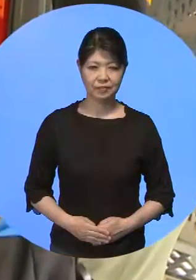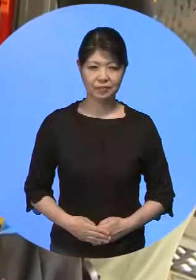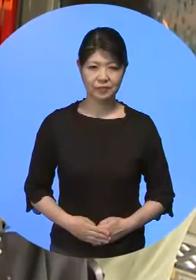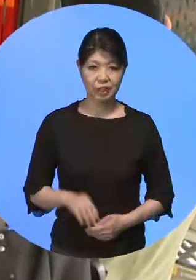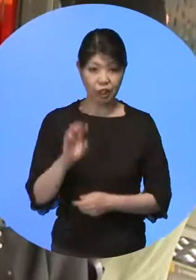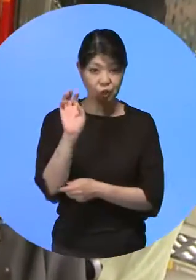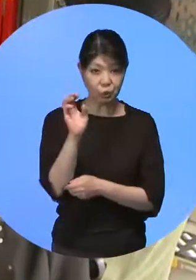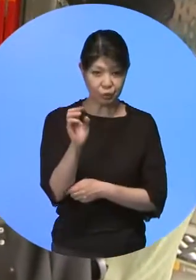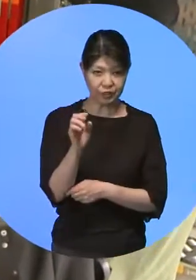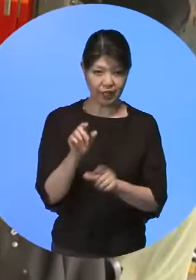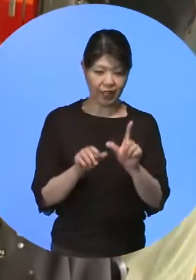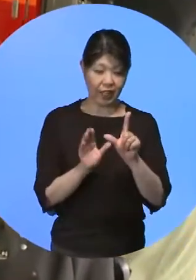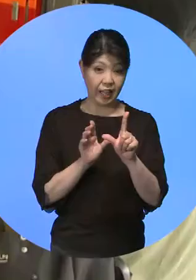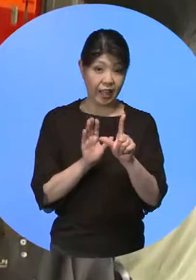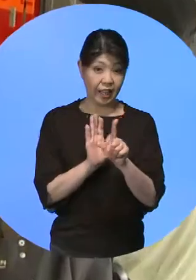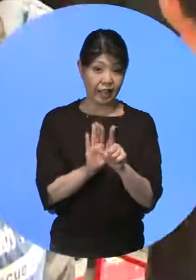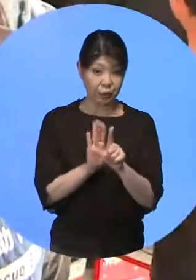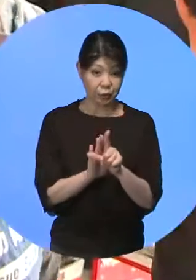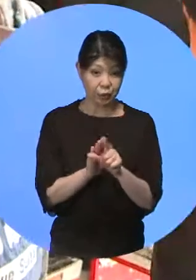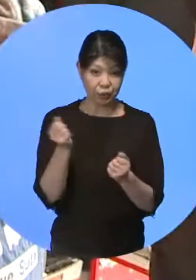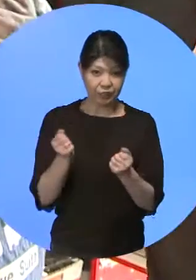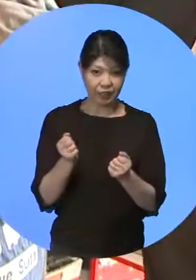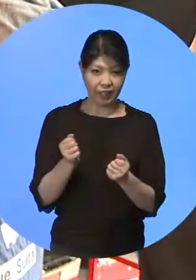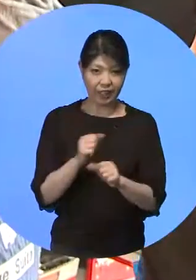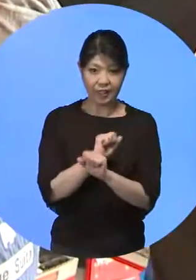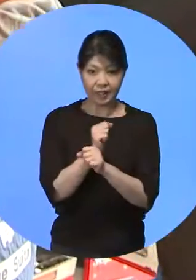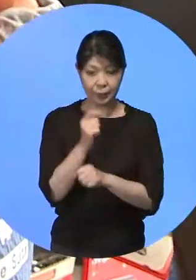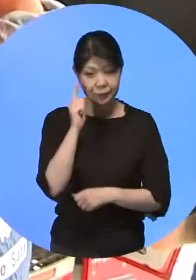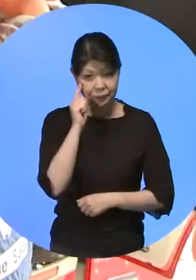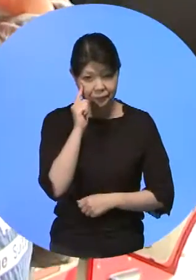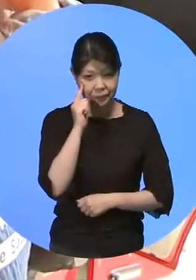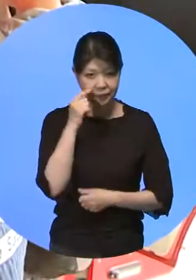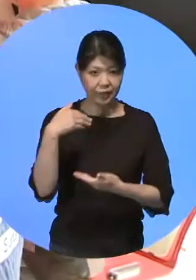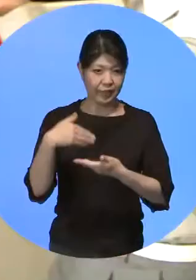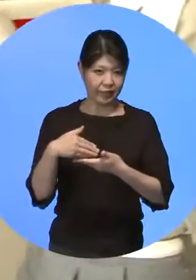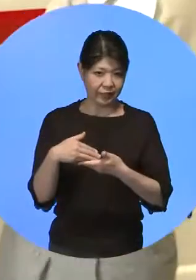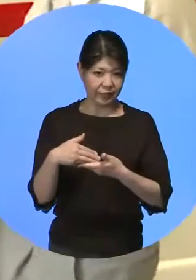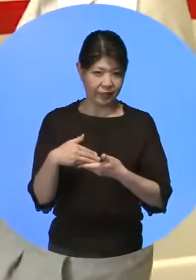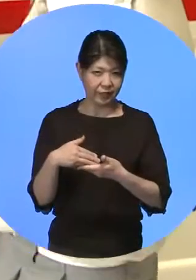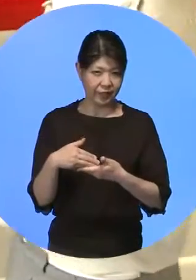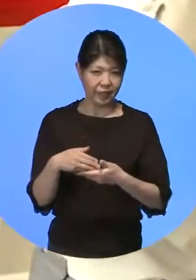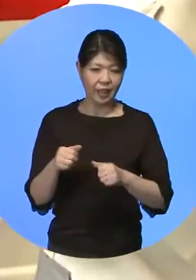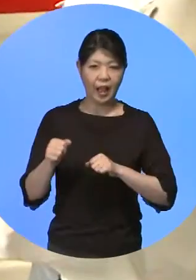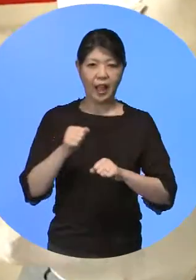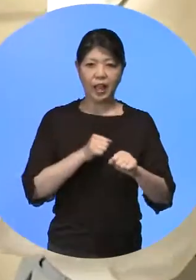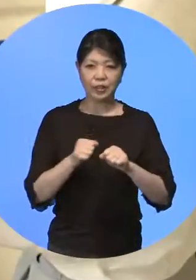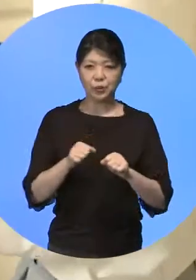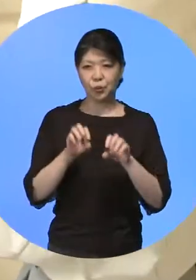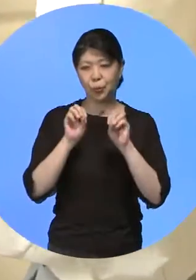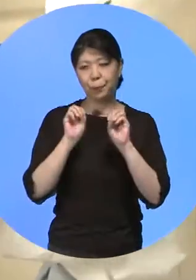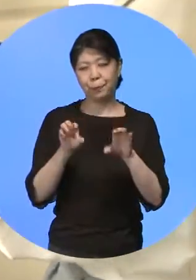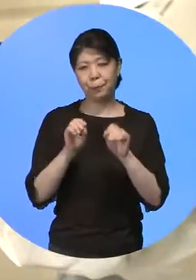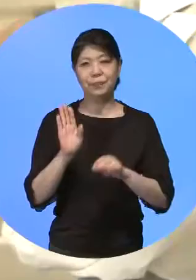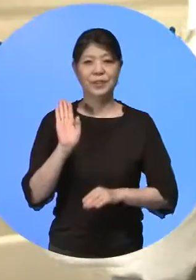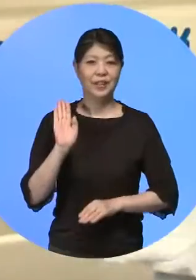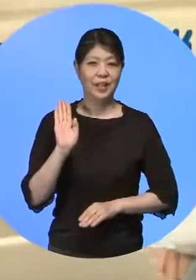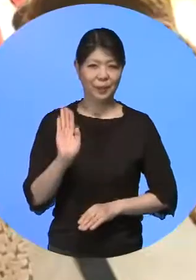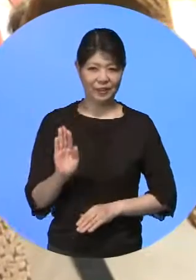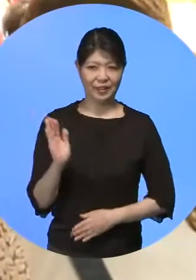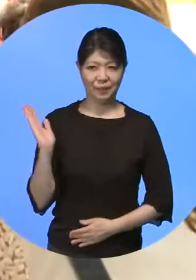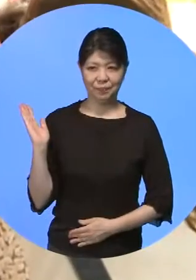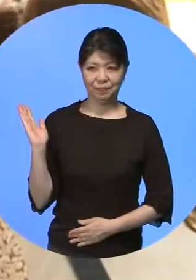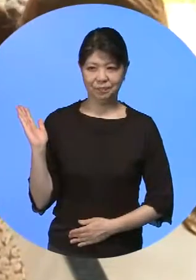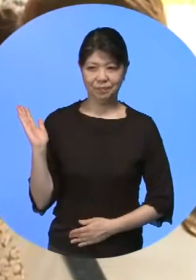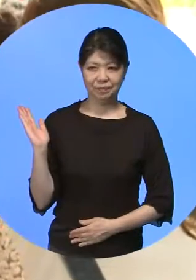また会場では救急車やレスキュー車両の試乗説明なども行われ、来場者に消防本部の